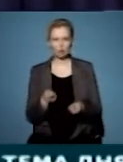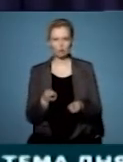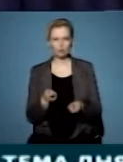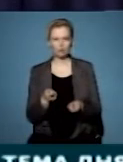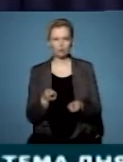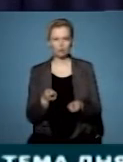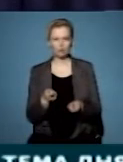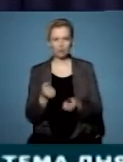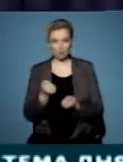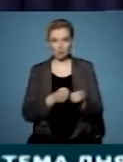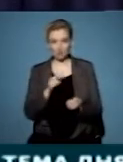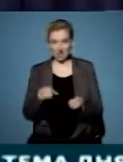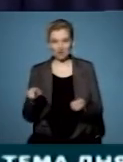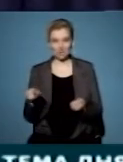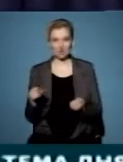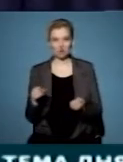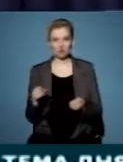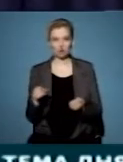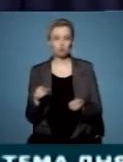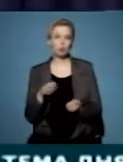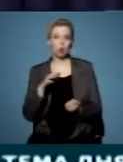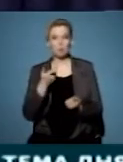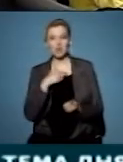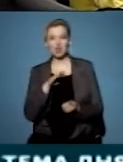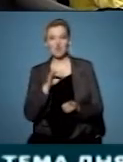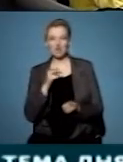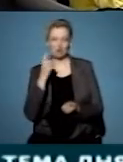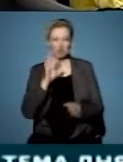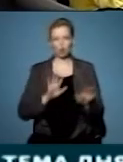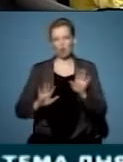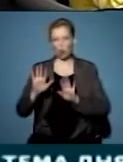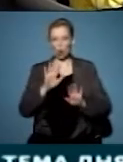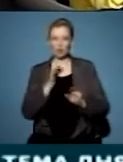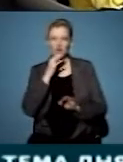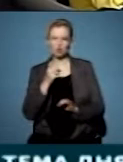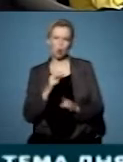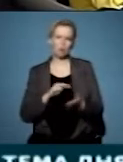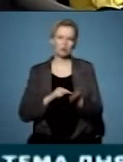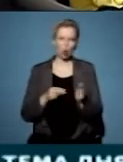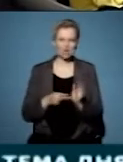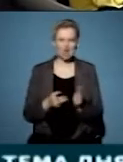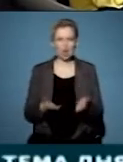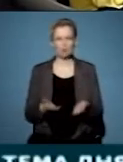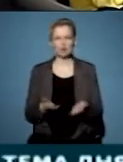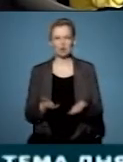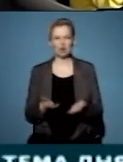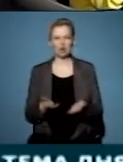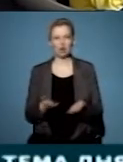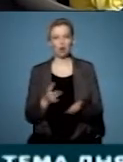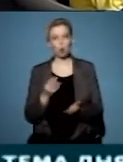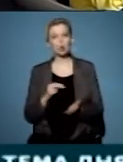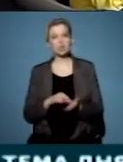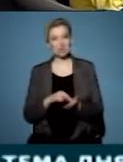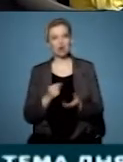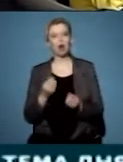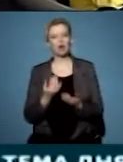саме перевізникам. Ну, пан Віталій десь так завуальовано сказав, що концепція, але ціна